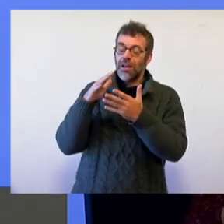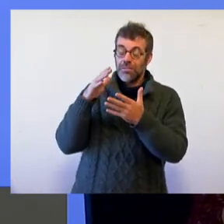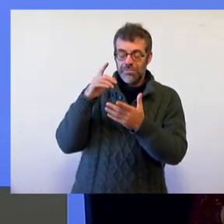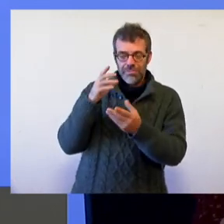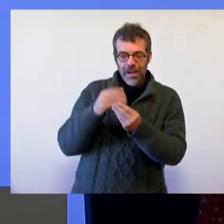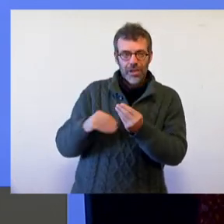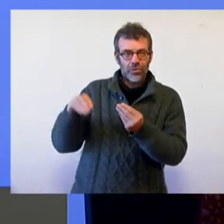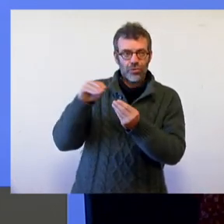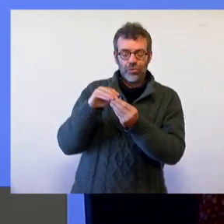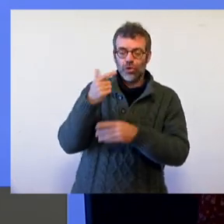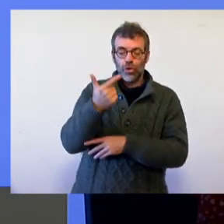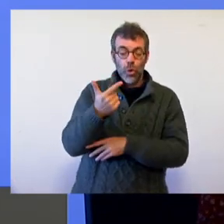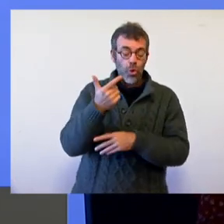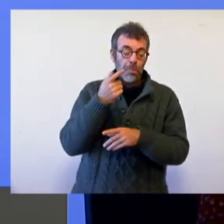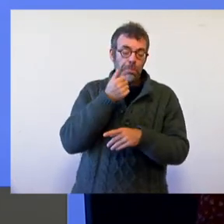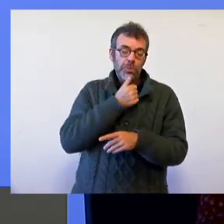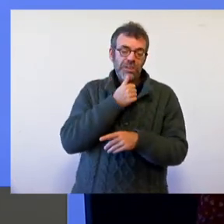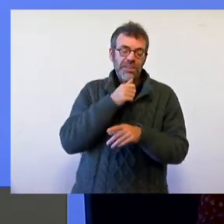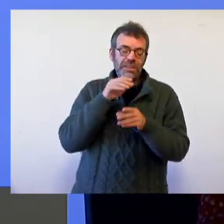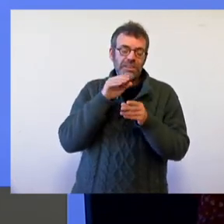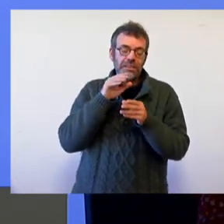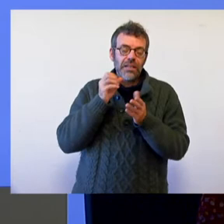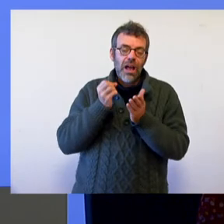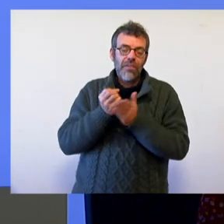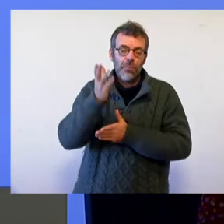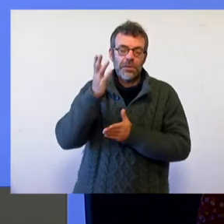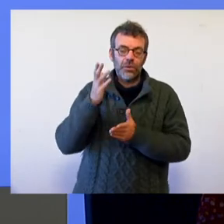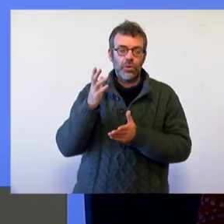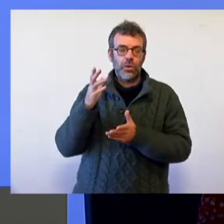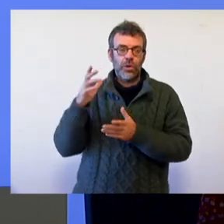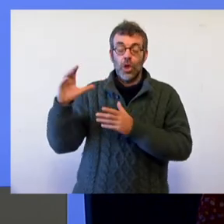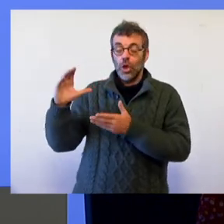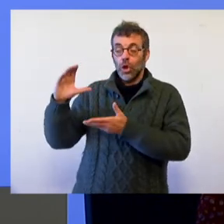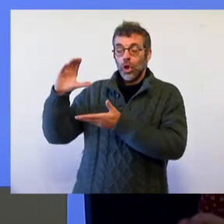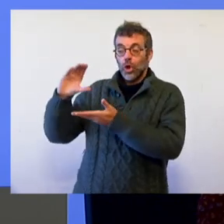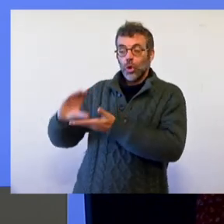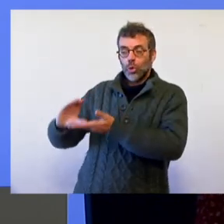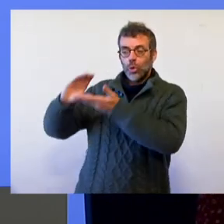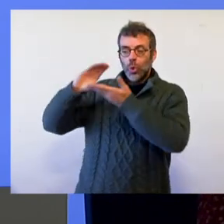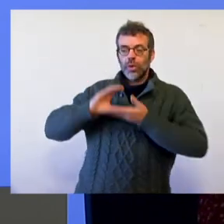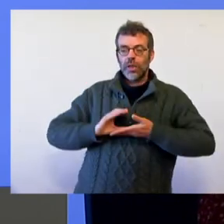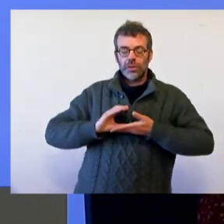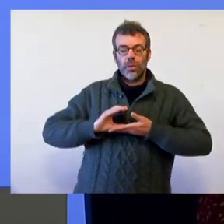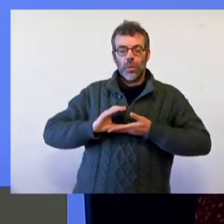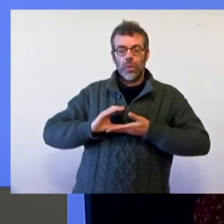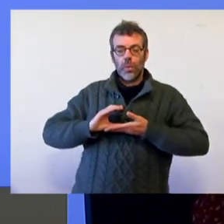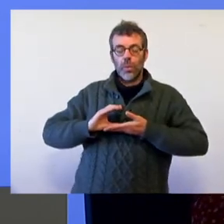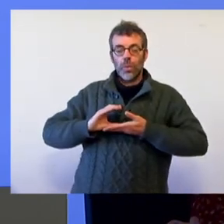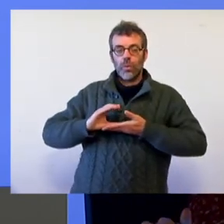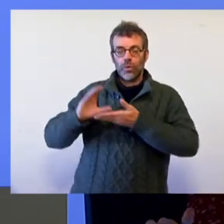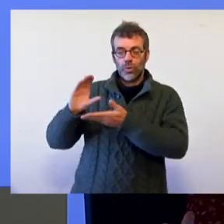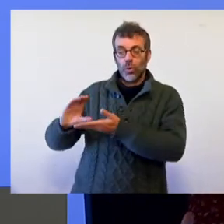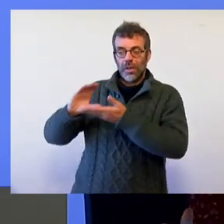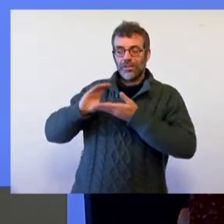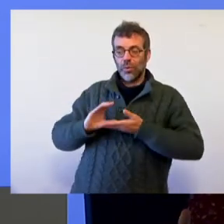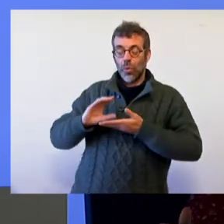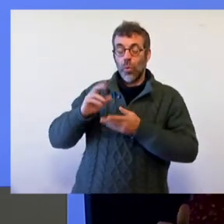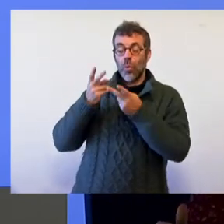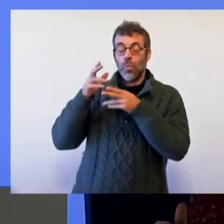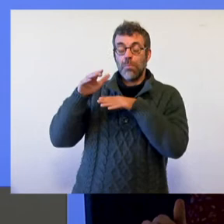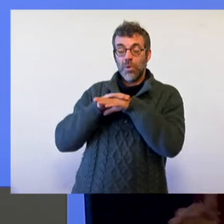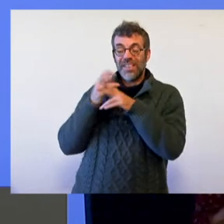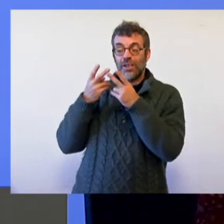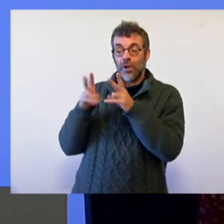informations. On a failli perdre la dotation en investissement politique de la ville car les crédits n'étaient pas consommés.